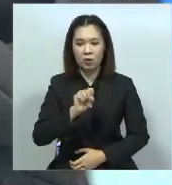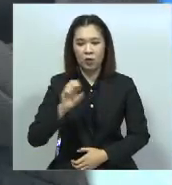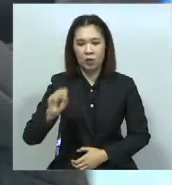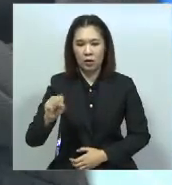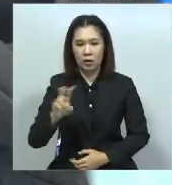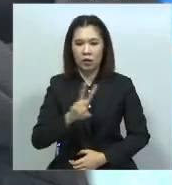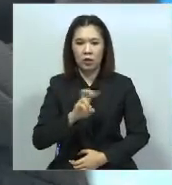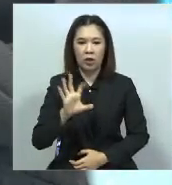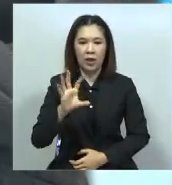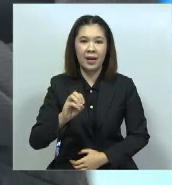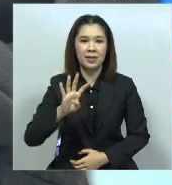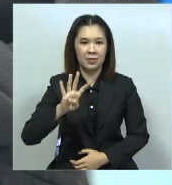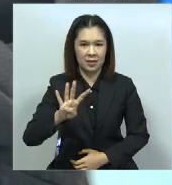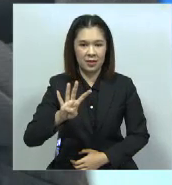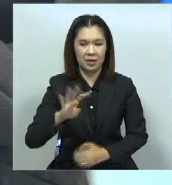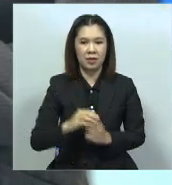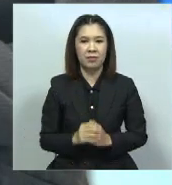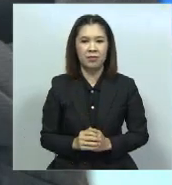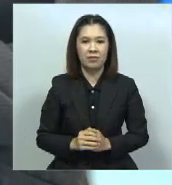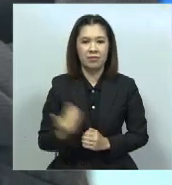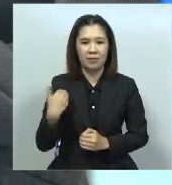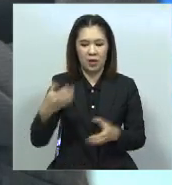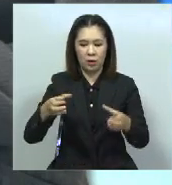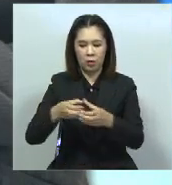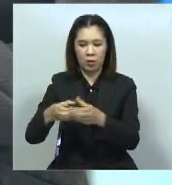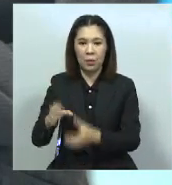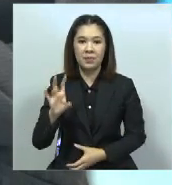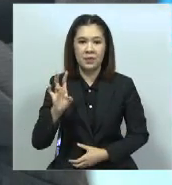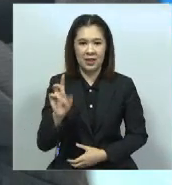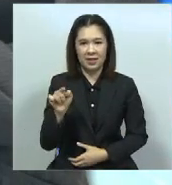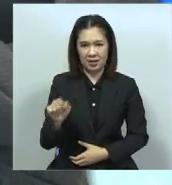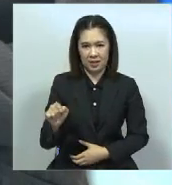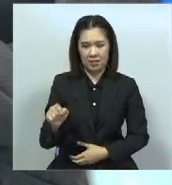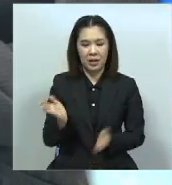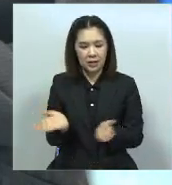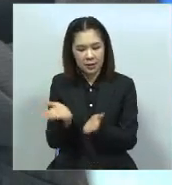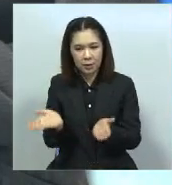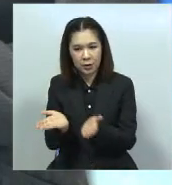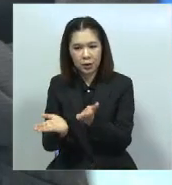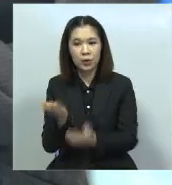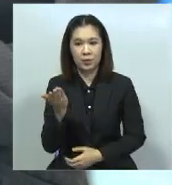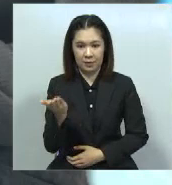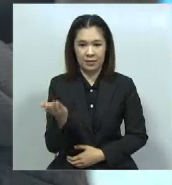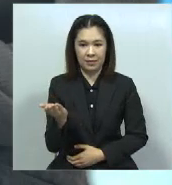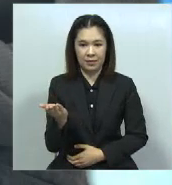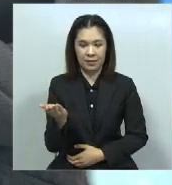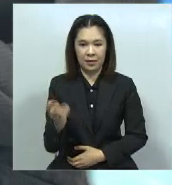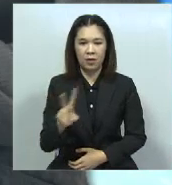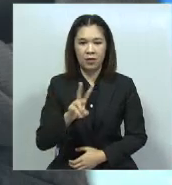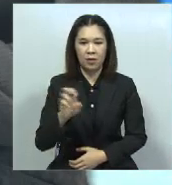น254เสียงในส่วนของ7พรรคการเมืองค่ะมีเสียงสนับสนุนนายธนาธรจึงรุ่งเรืองกิจอยู่